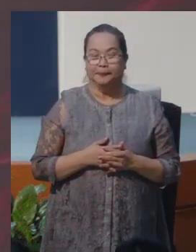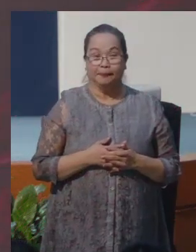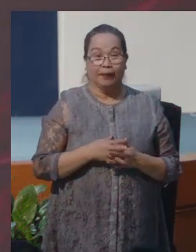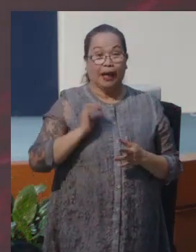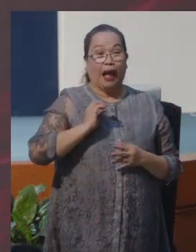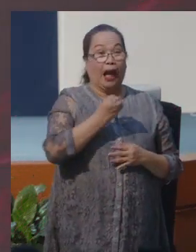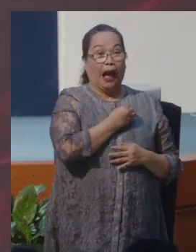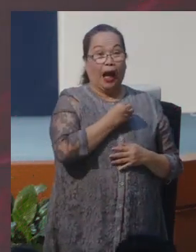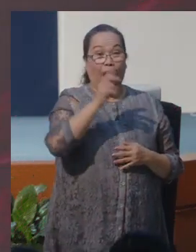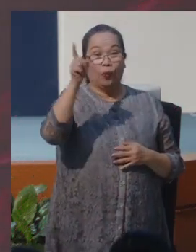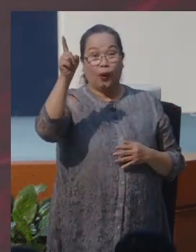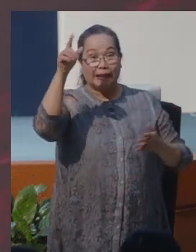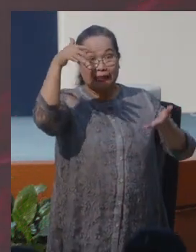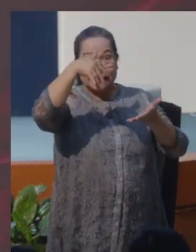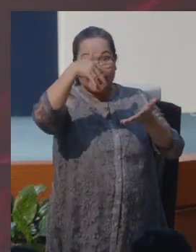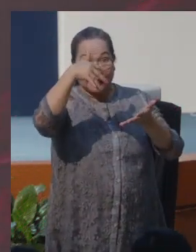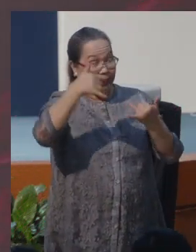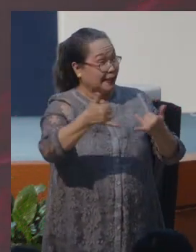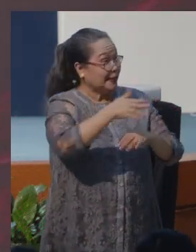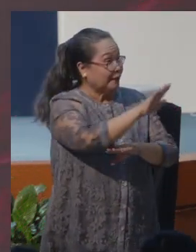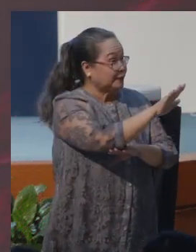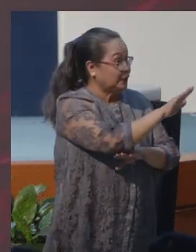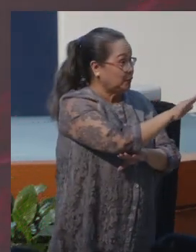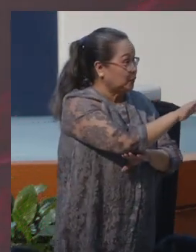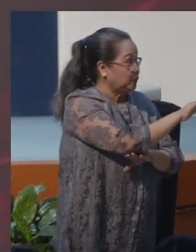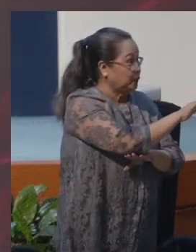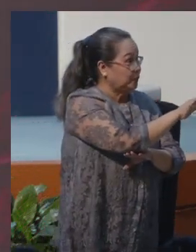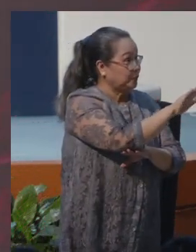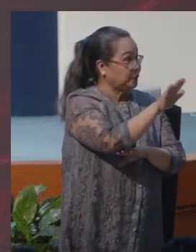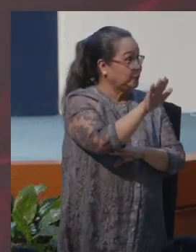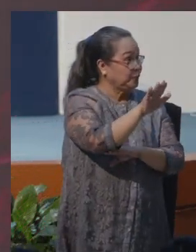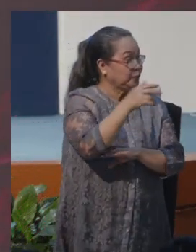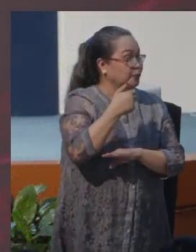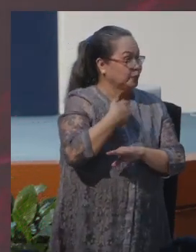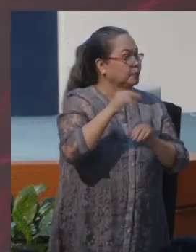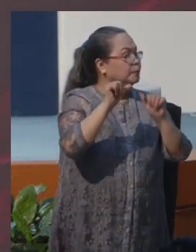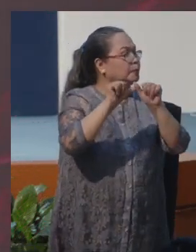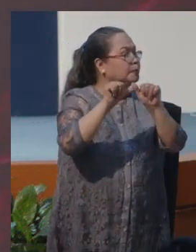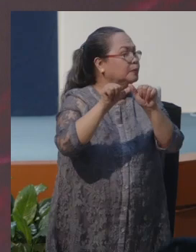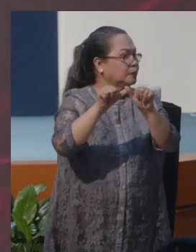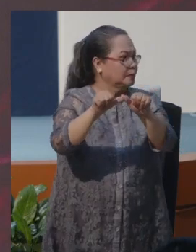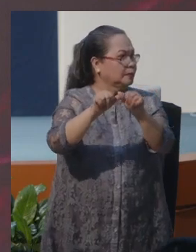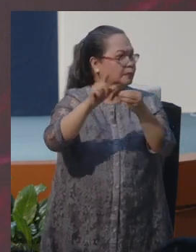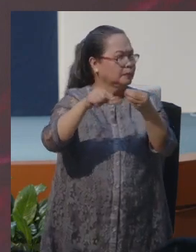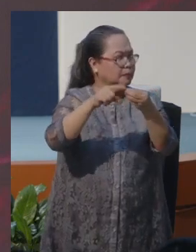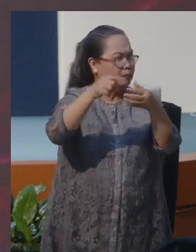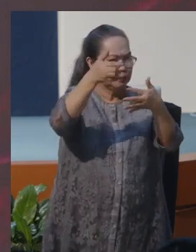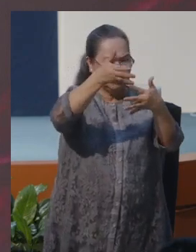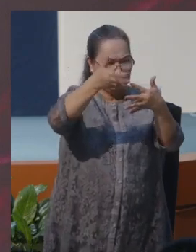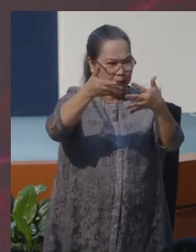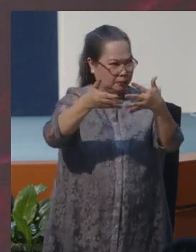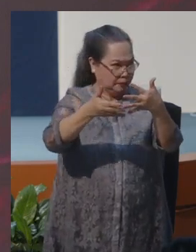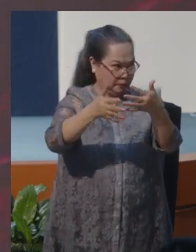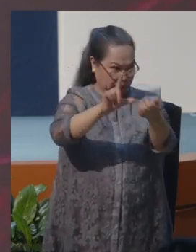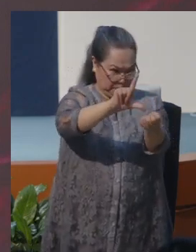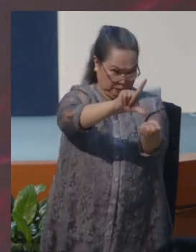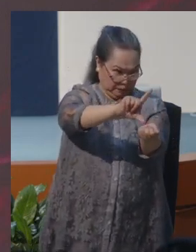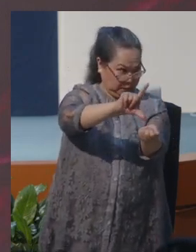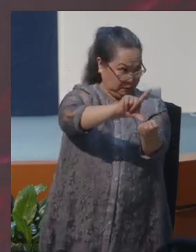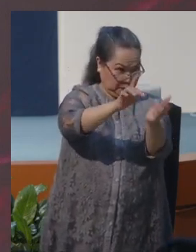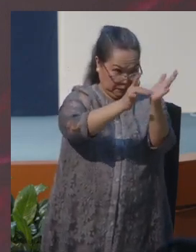Ang ating pong pag-aaral sa hapong ito ay pagpapatuloy ng ating serye sa Gospel of Luke na